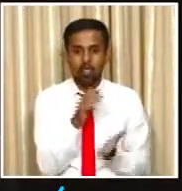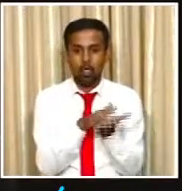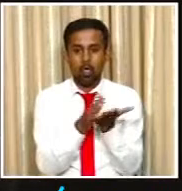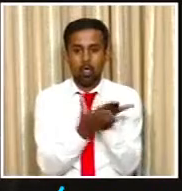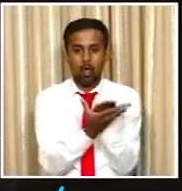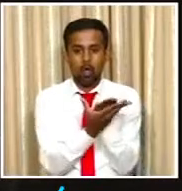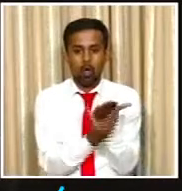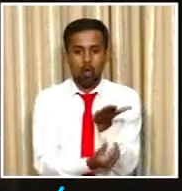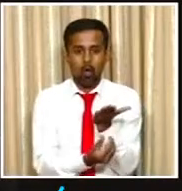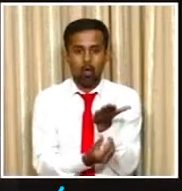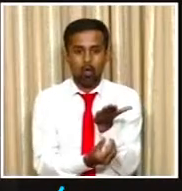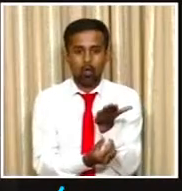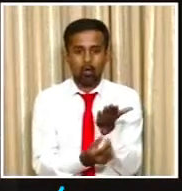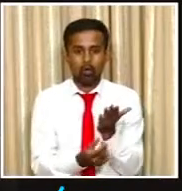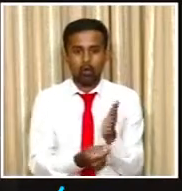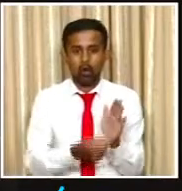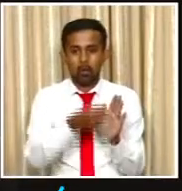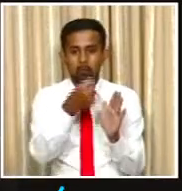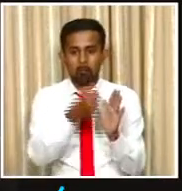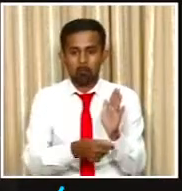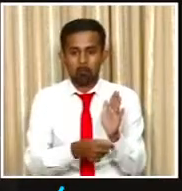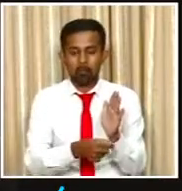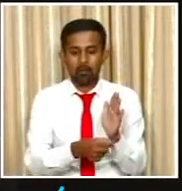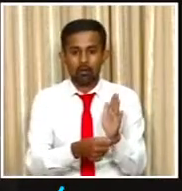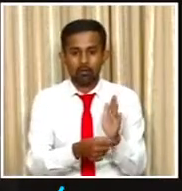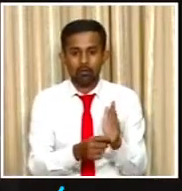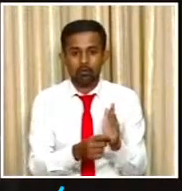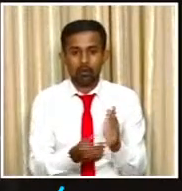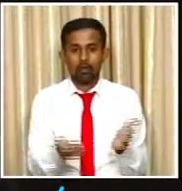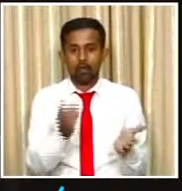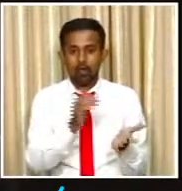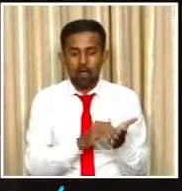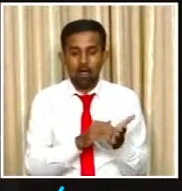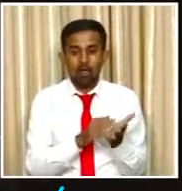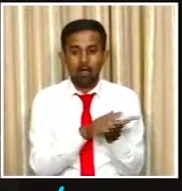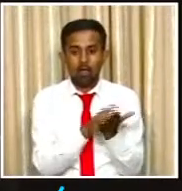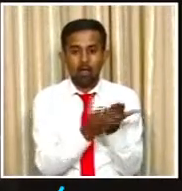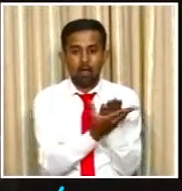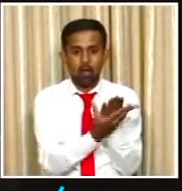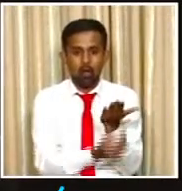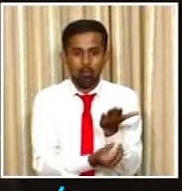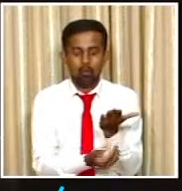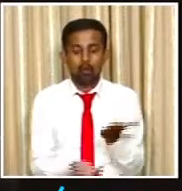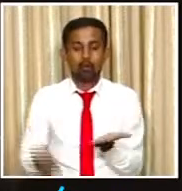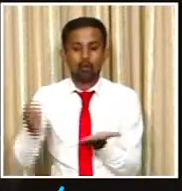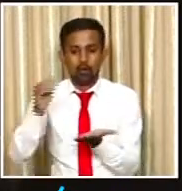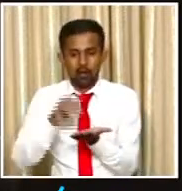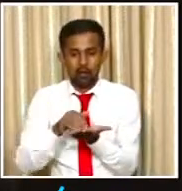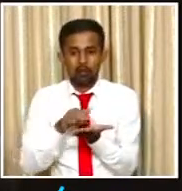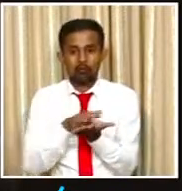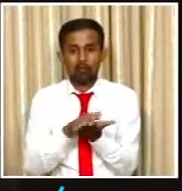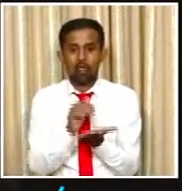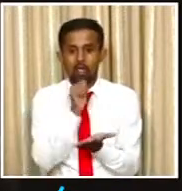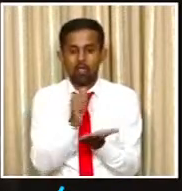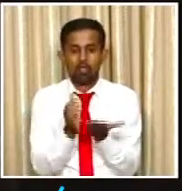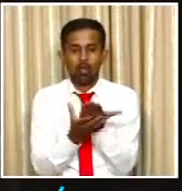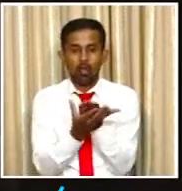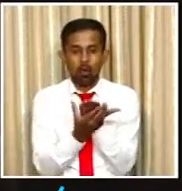ට්‍රූ කොපි කියලා එකක් පාරක් අස්සම් කරපු දෙයක් නැවත කොපි එකක් අරගෙන ඒක නැවත ට්‍රූ කොපි